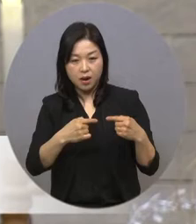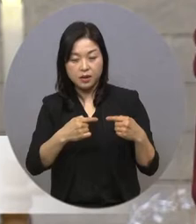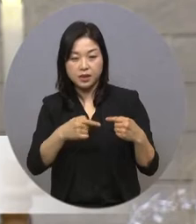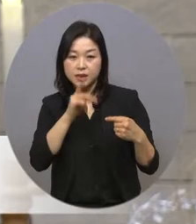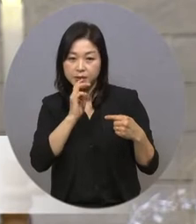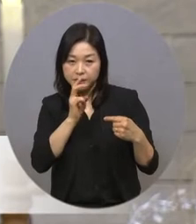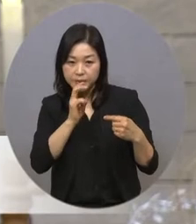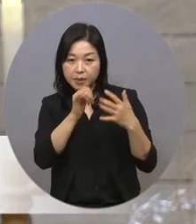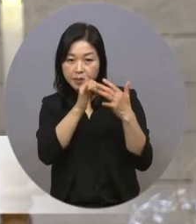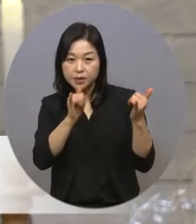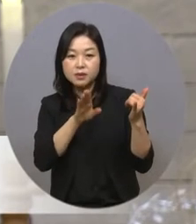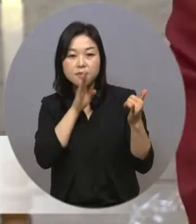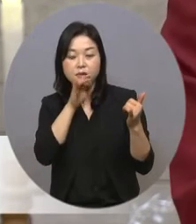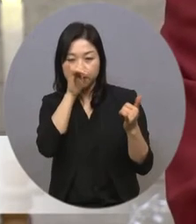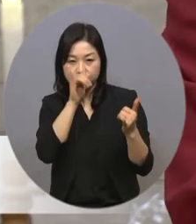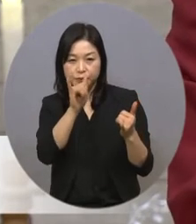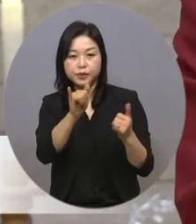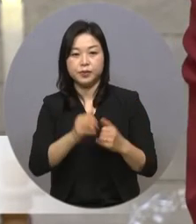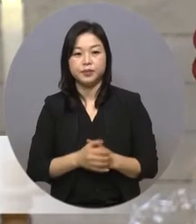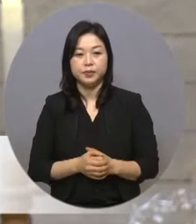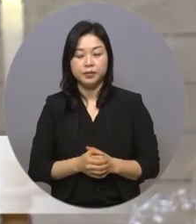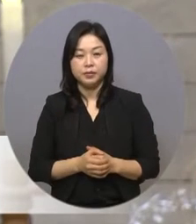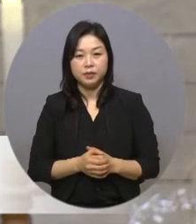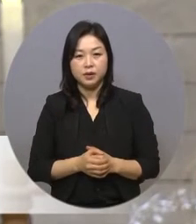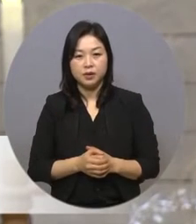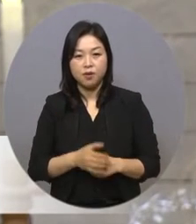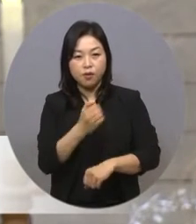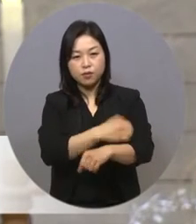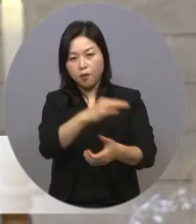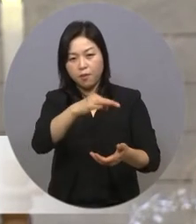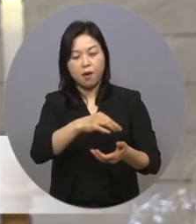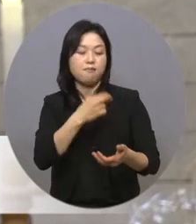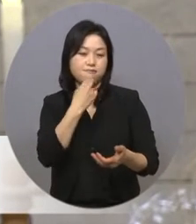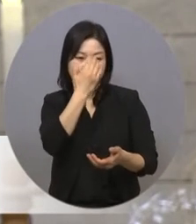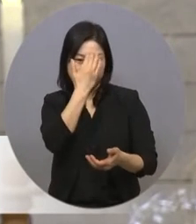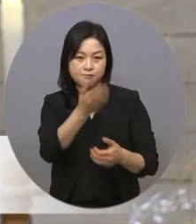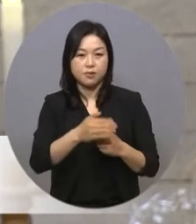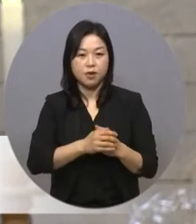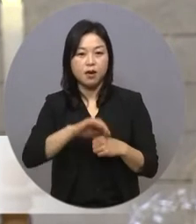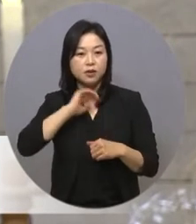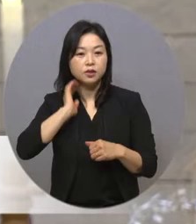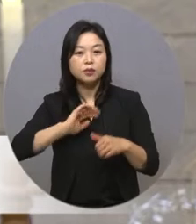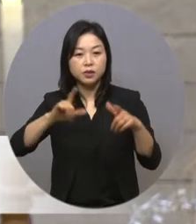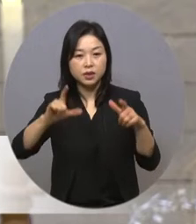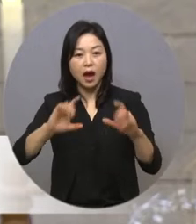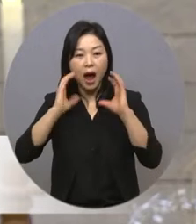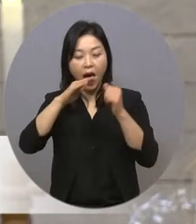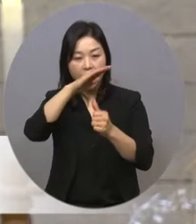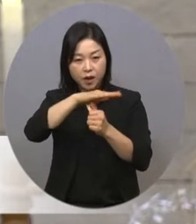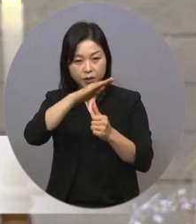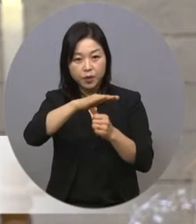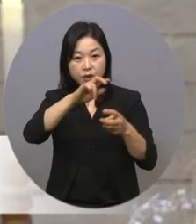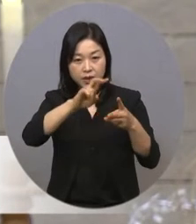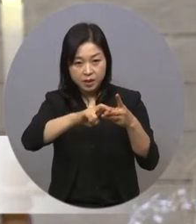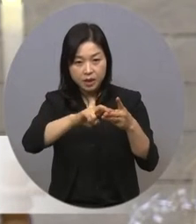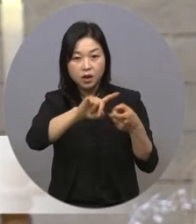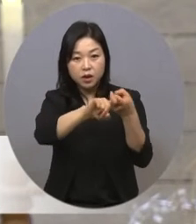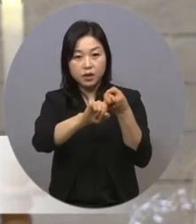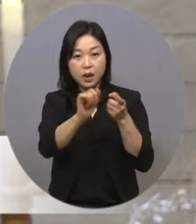훌륭하시고 노개런티입니다. 의정부 지역 아동센터 연합회와 전국 장애인 부모 연대 의정부